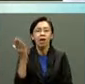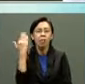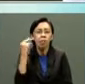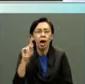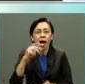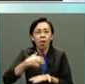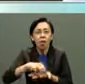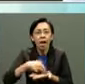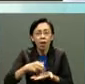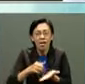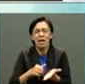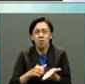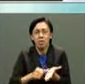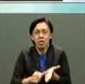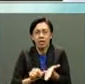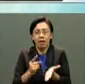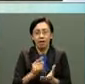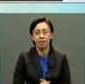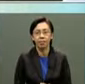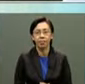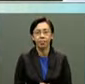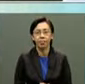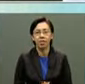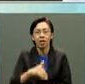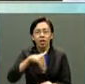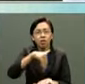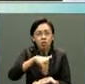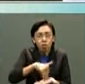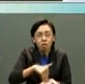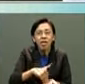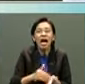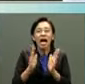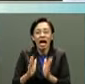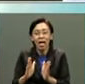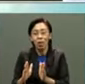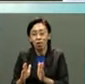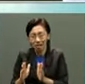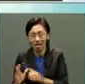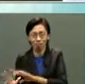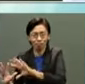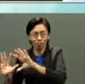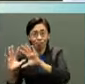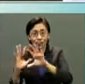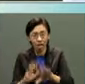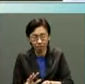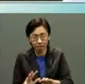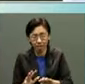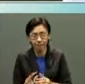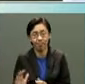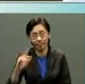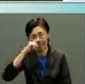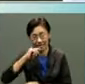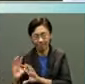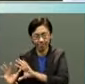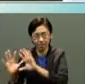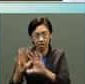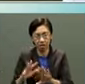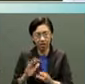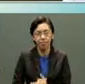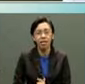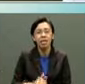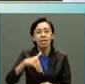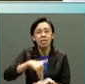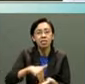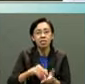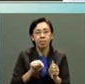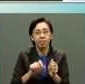ใช้คำว่าศูนย์กักคนเข้าเมืองนะครับที่สะเดา